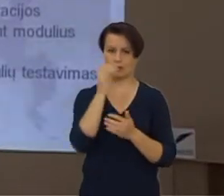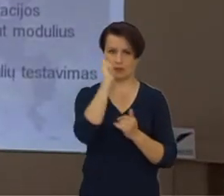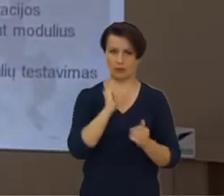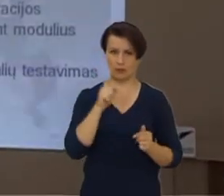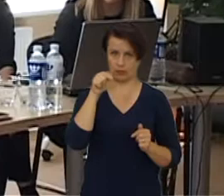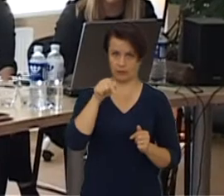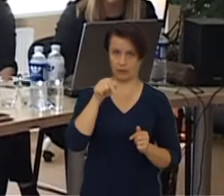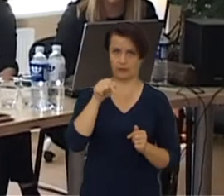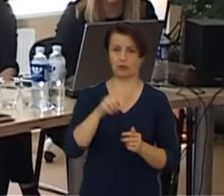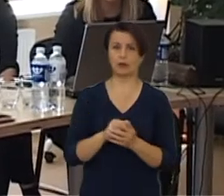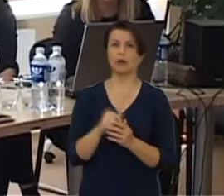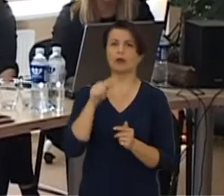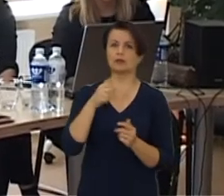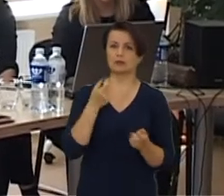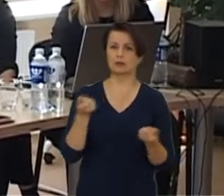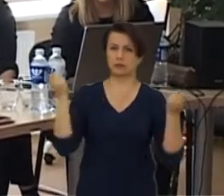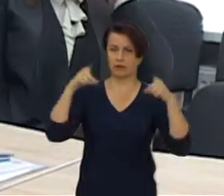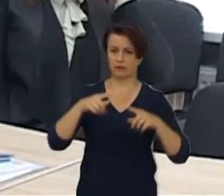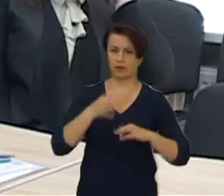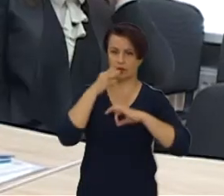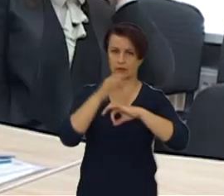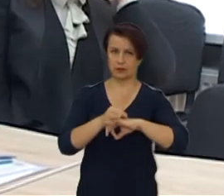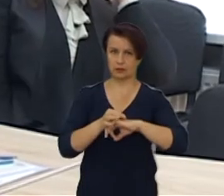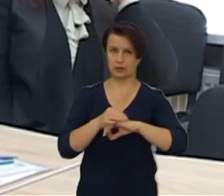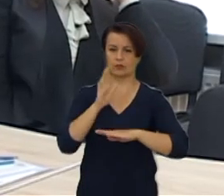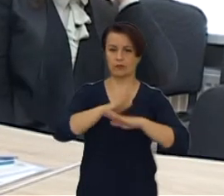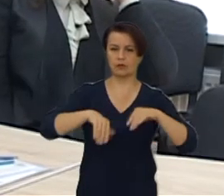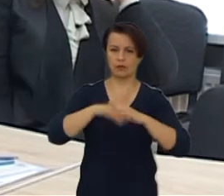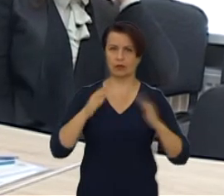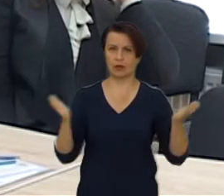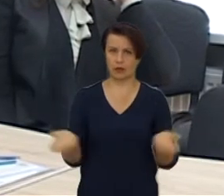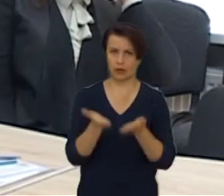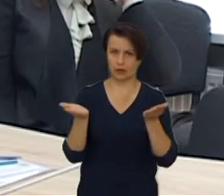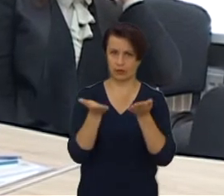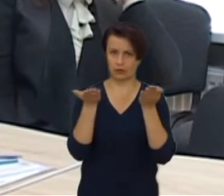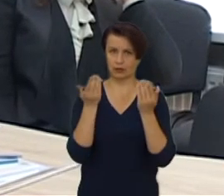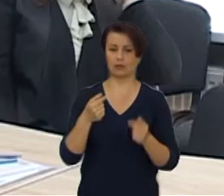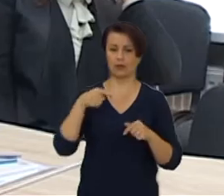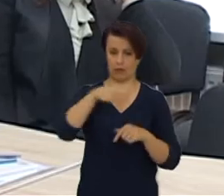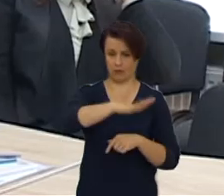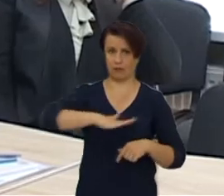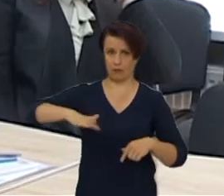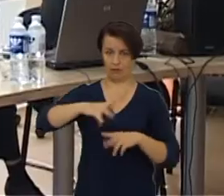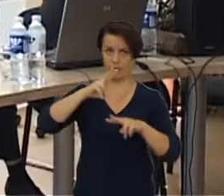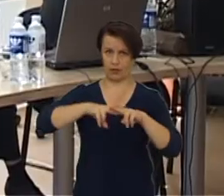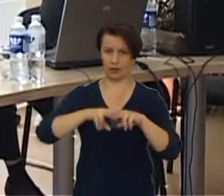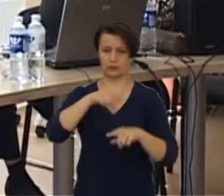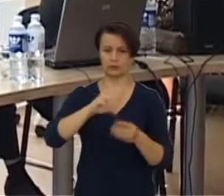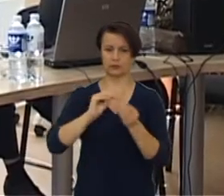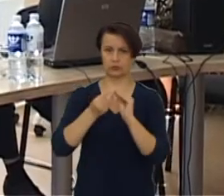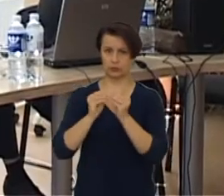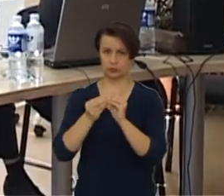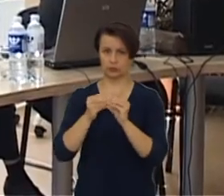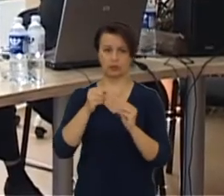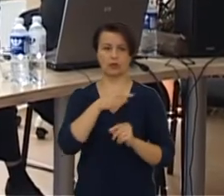Profesinis mokymas vyksta įmonėse ir kadangi savivaldybė yra atsakinga už profesinį ugdymą